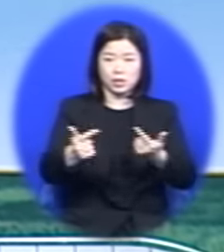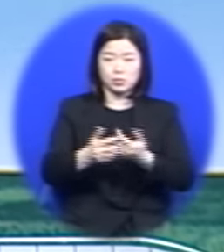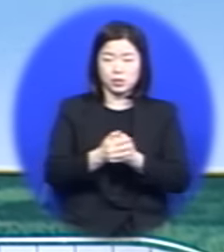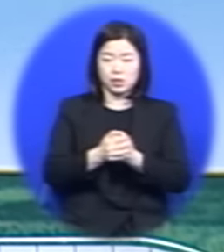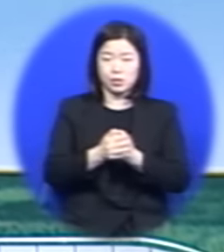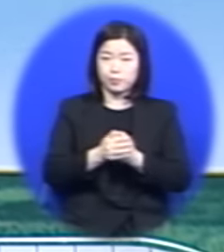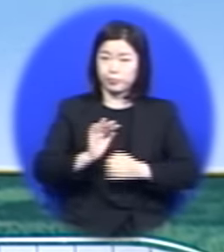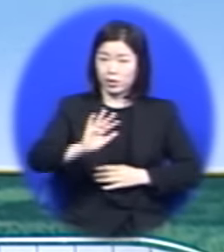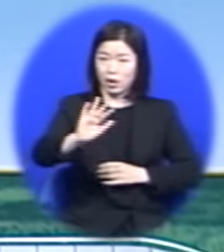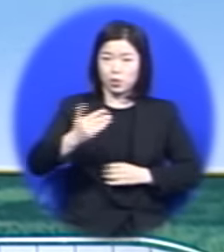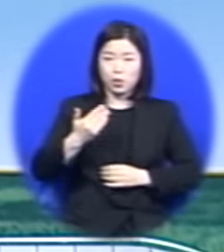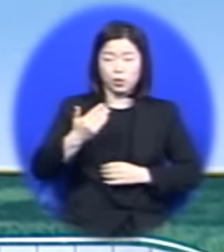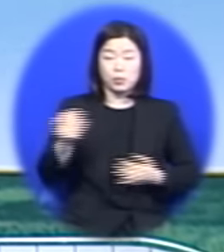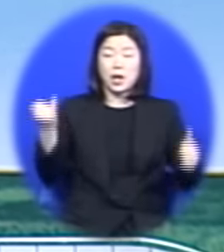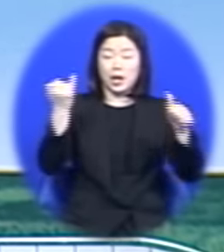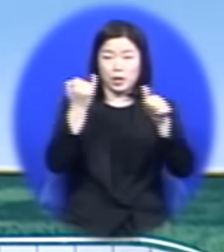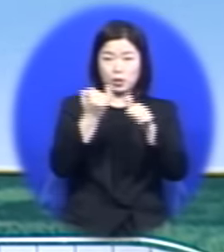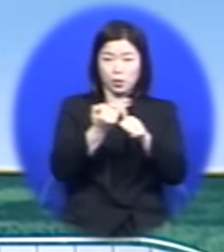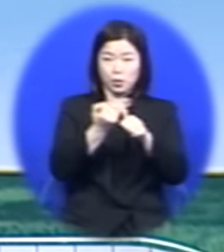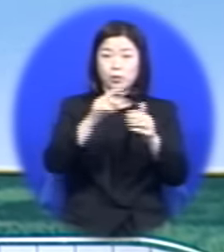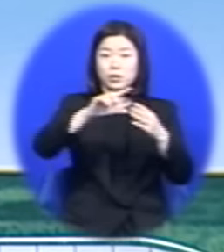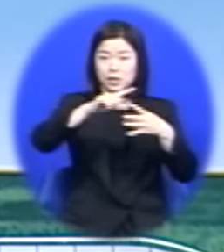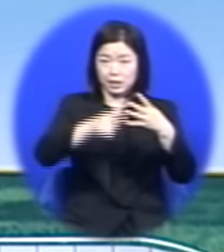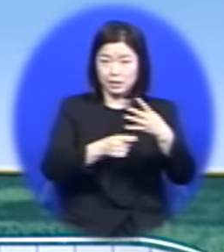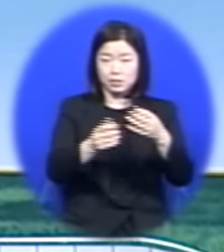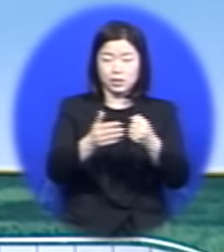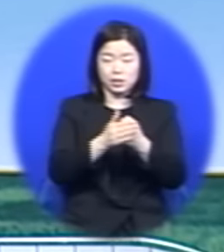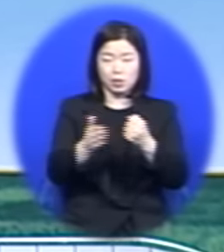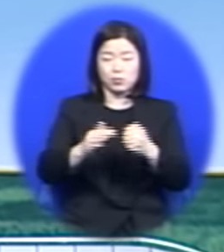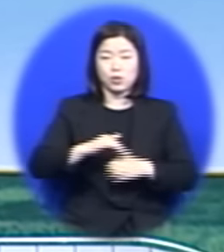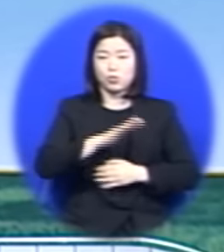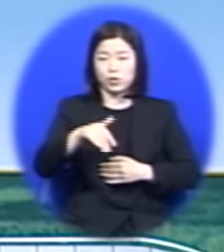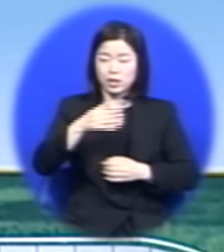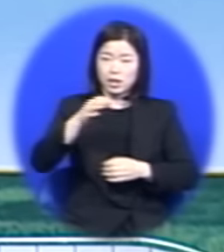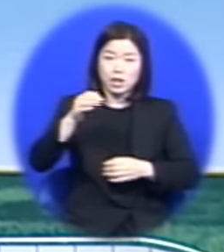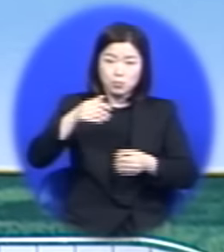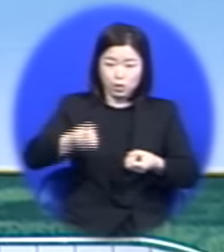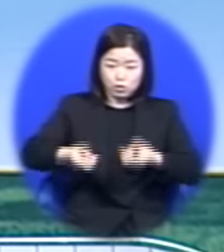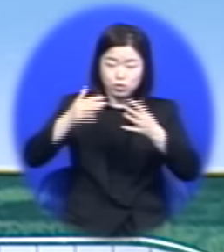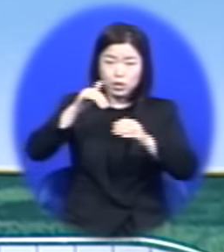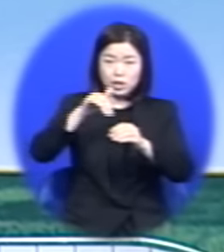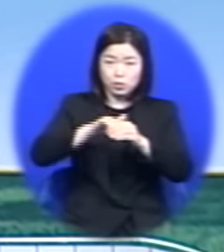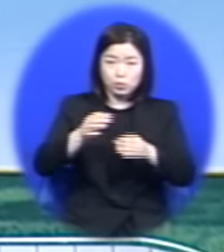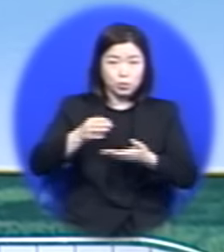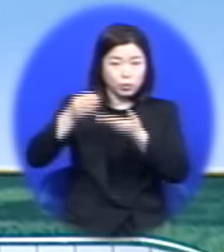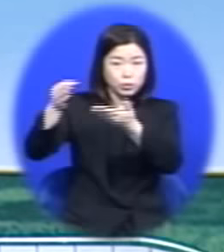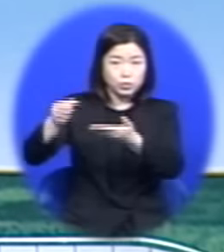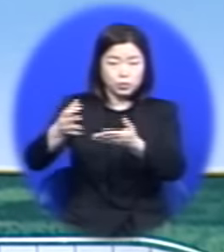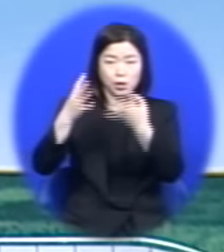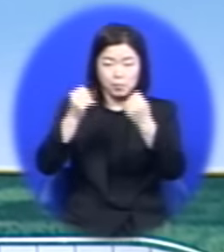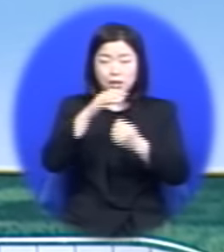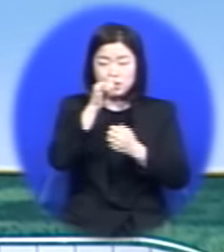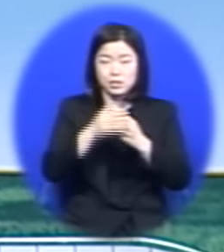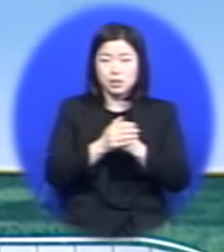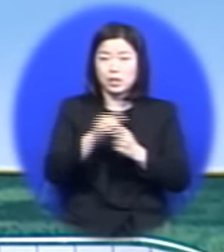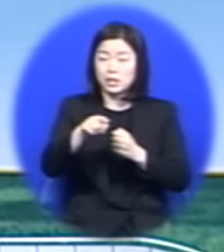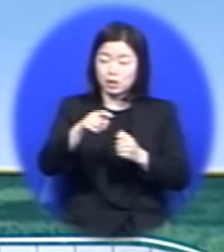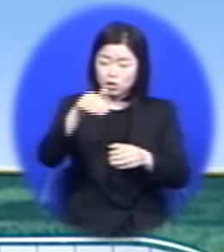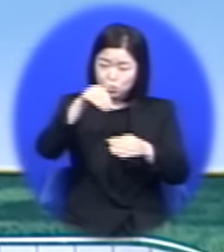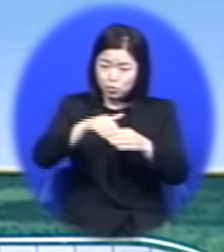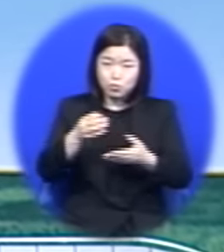요즘에 결혼 시즌이라 우리가 축의금 나가는 게 많은데 이 축의금은